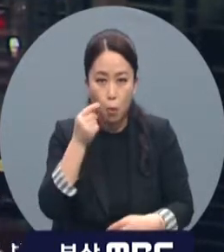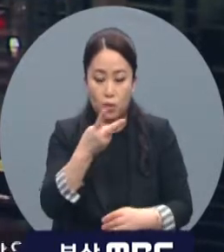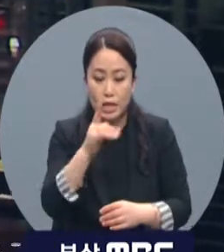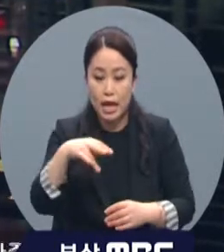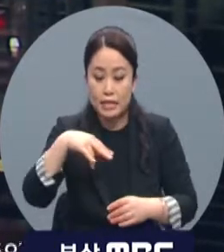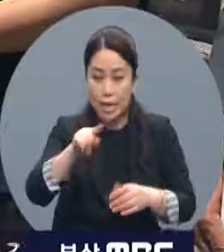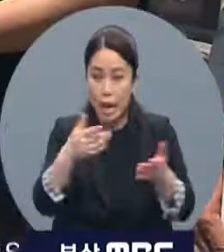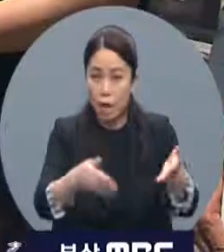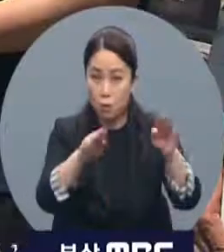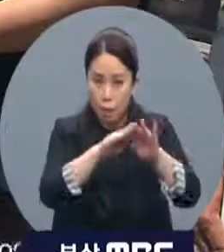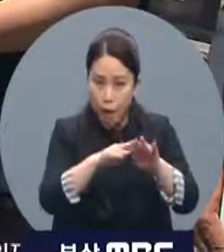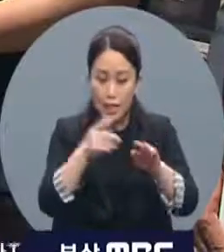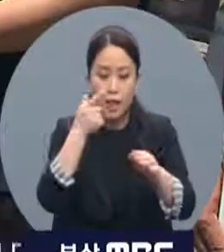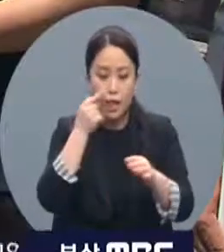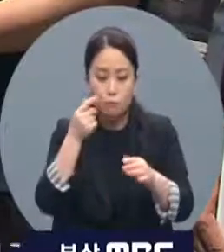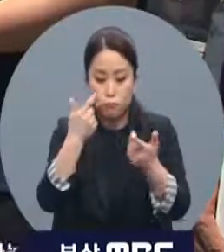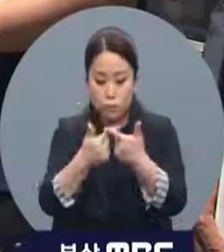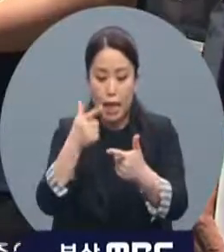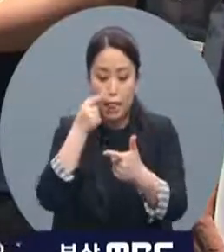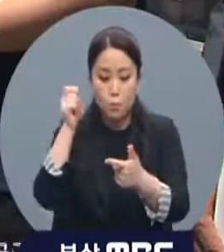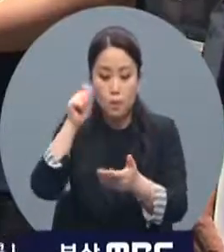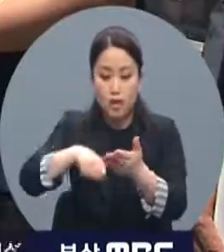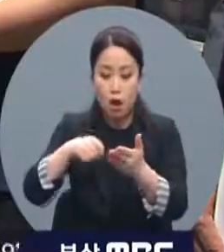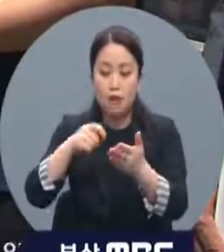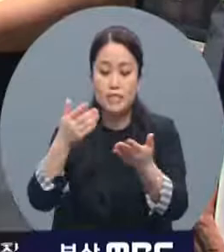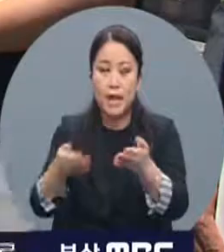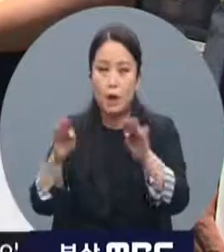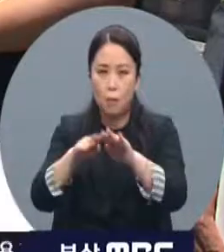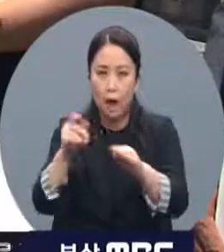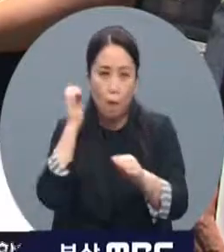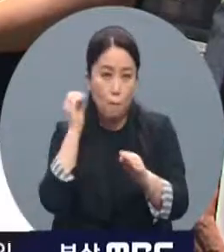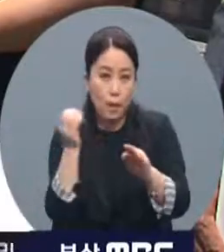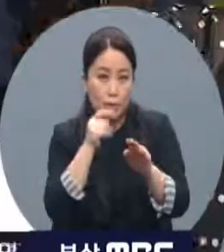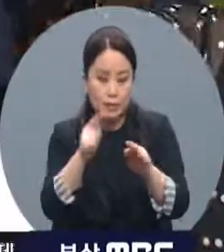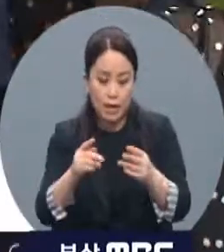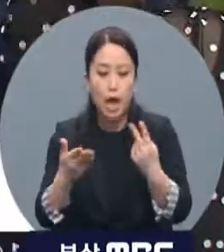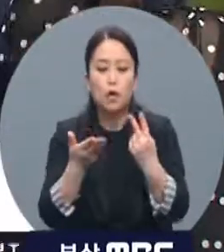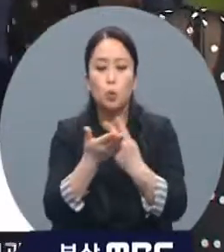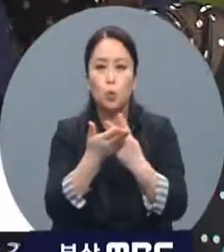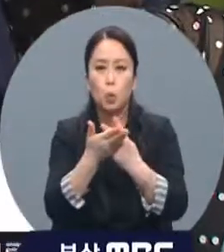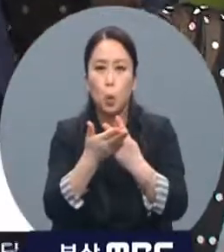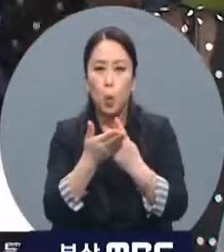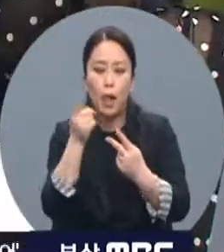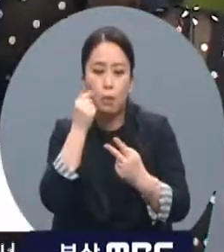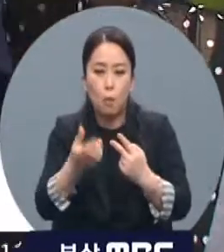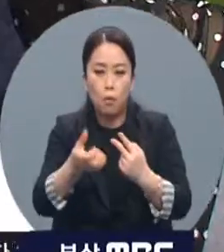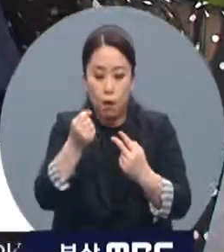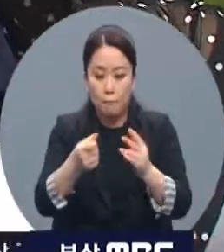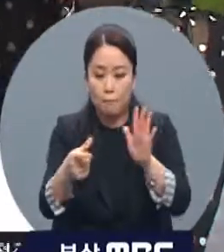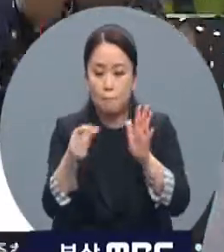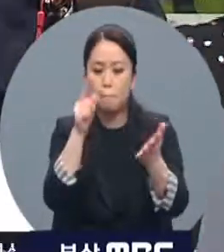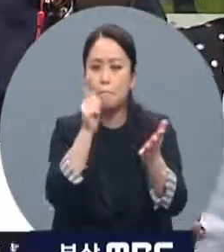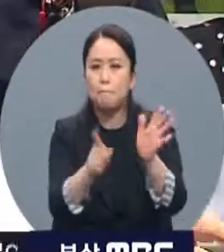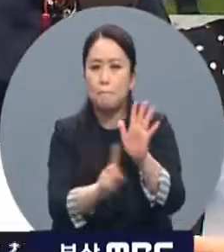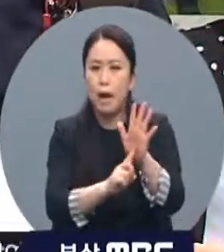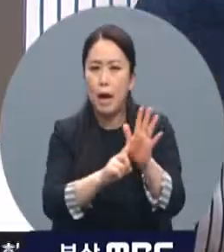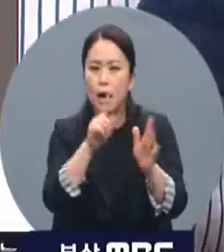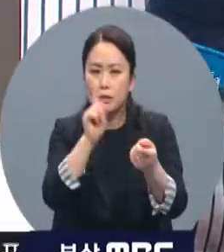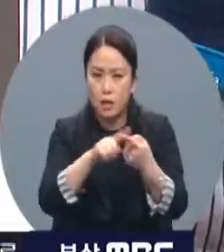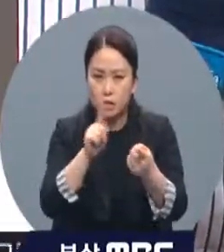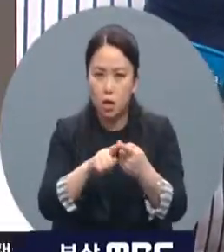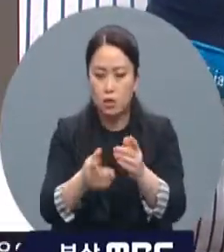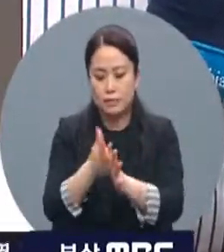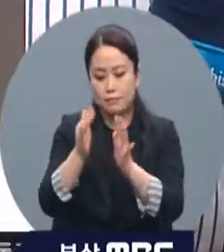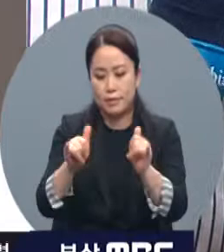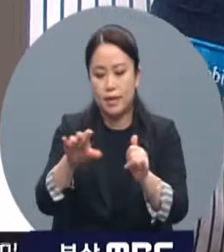주한일본대사관과 부산일본영사관 홈페이지에 독도를 일본 영토라고 주장하는 내용이 실린 것으로 밝혀져 시민사회가 규탄하고